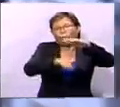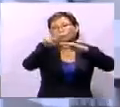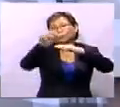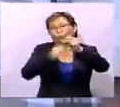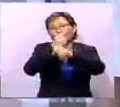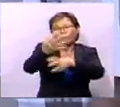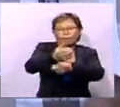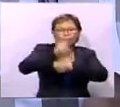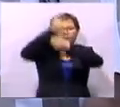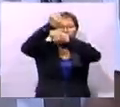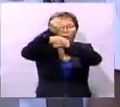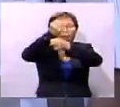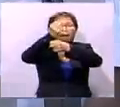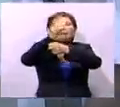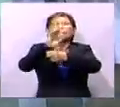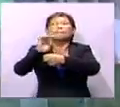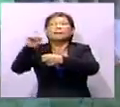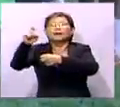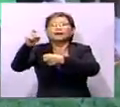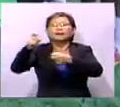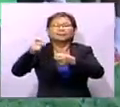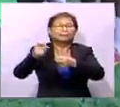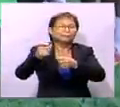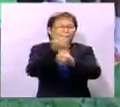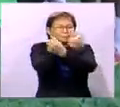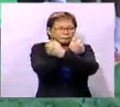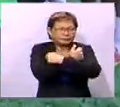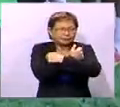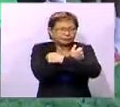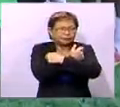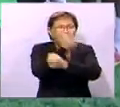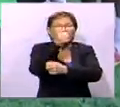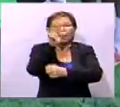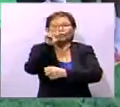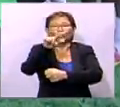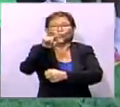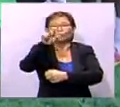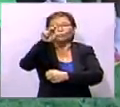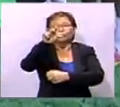piala bekas penjaga gol negara Arumugan di Padang Marin, Pelabuhan Kelang.